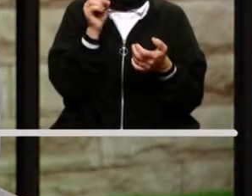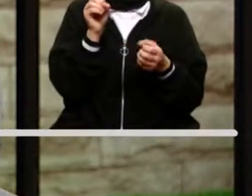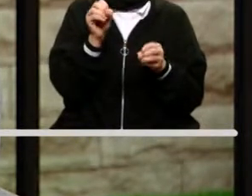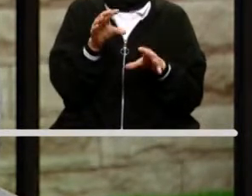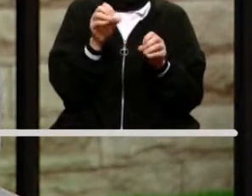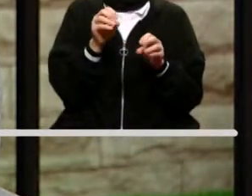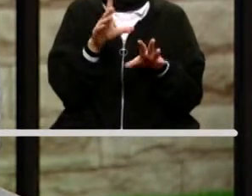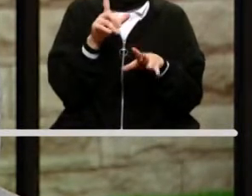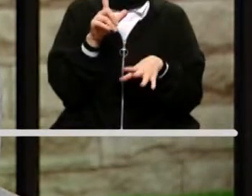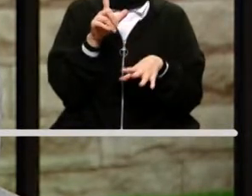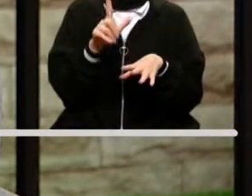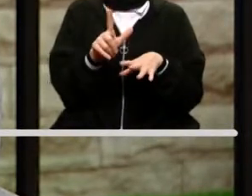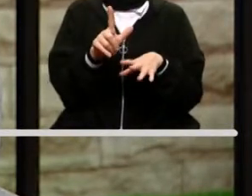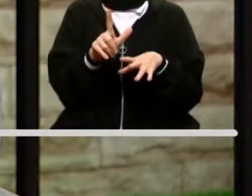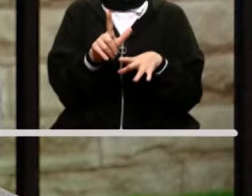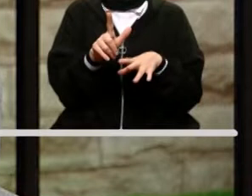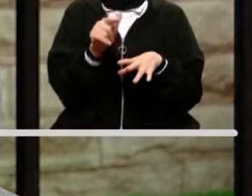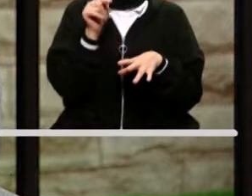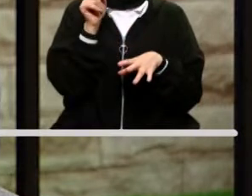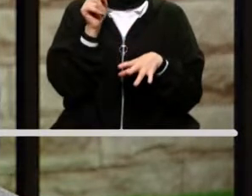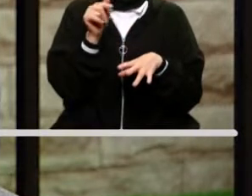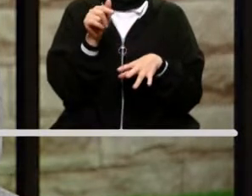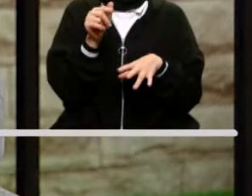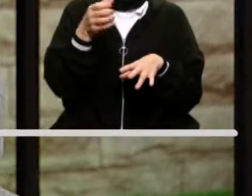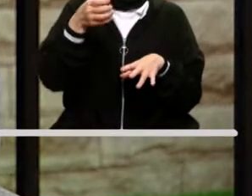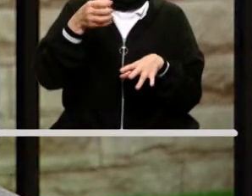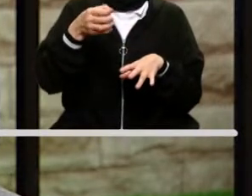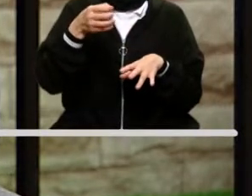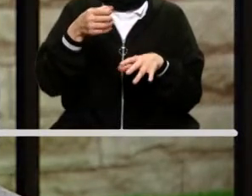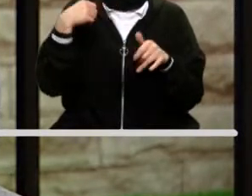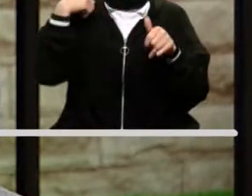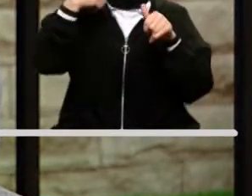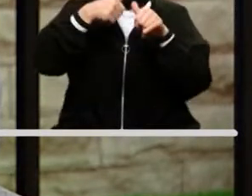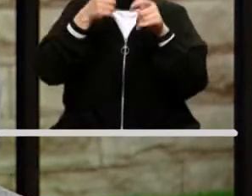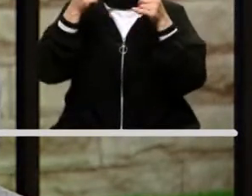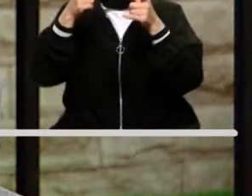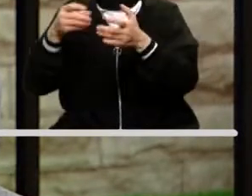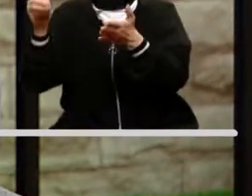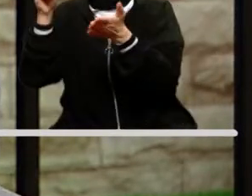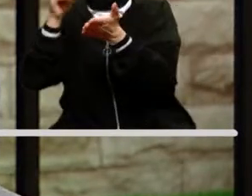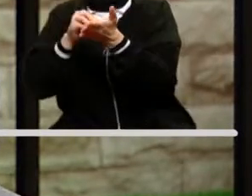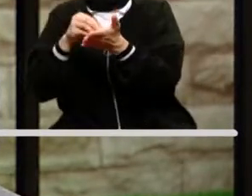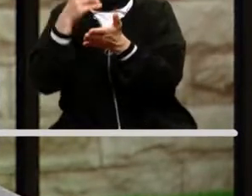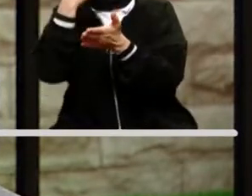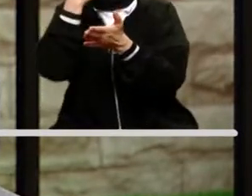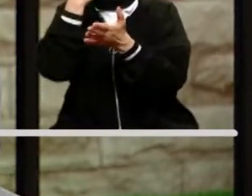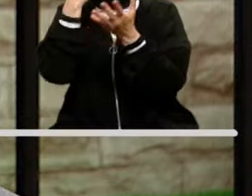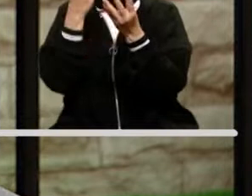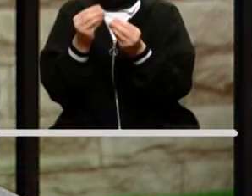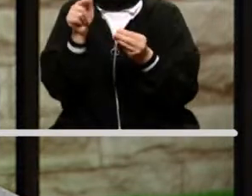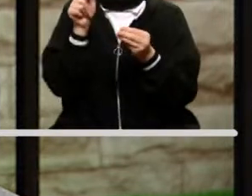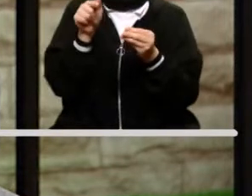alıp içten sonra o bardağa geri tezgaha koyma alışkanlığı yaratırsanız çocuk